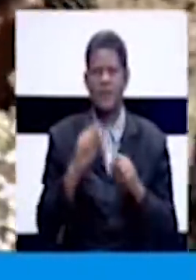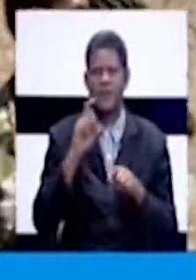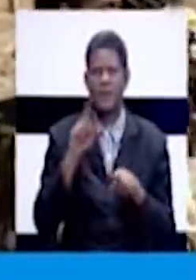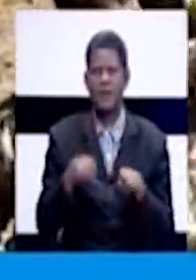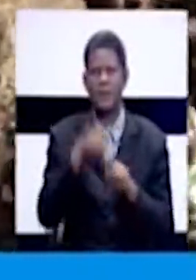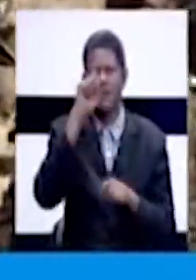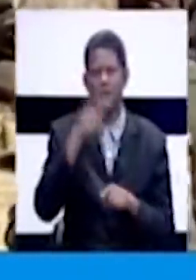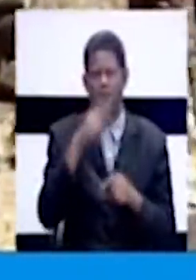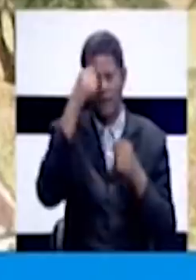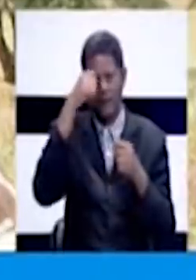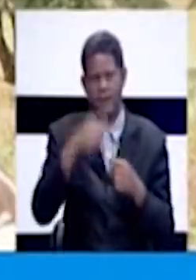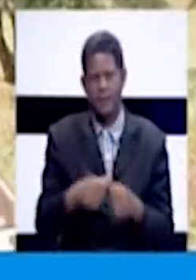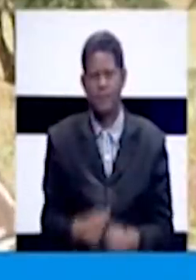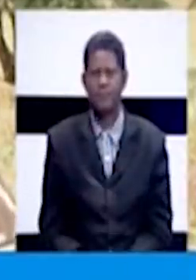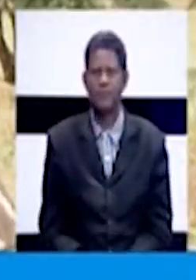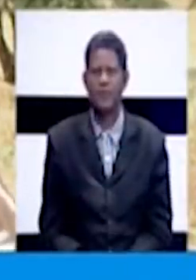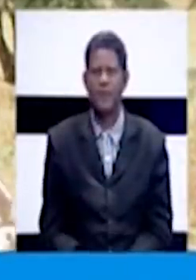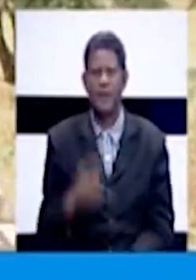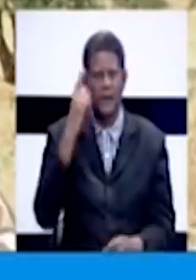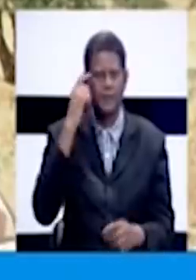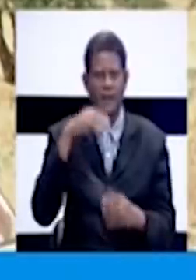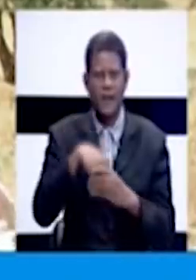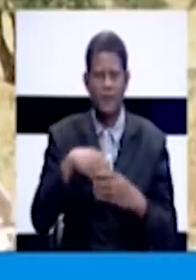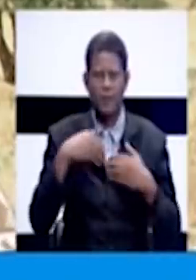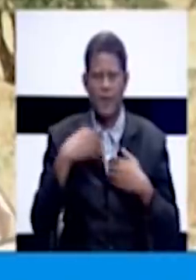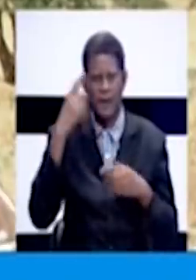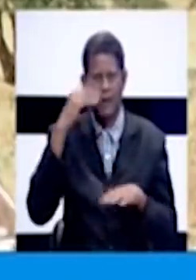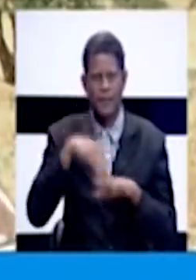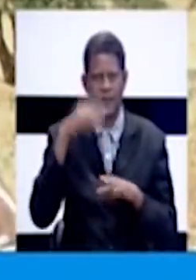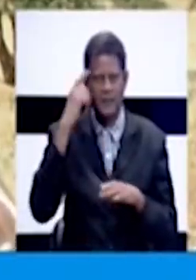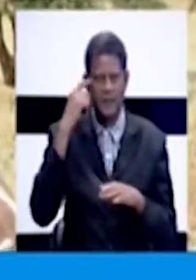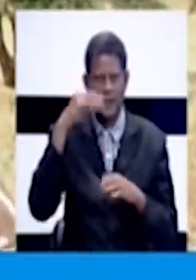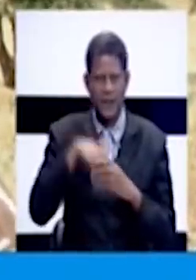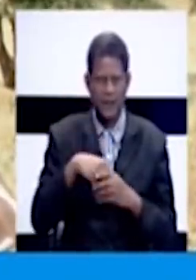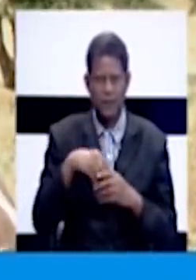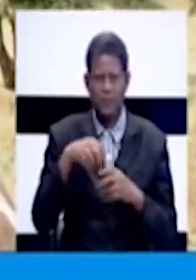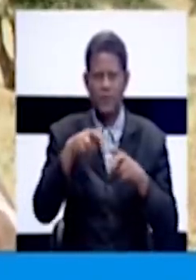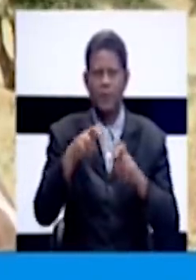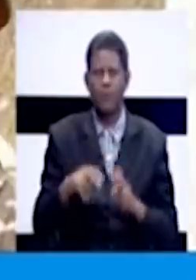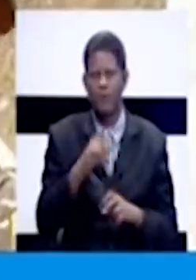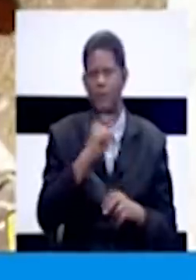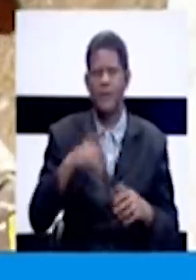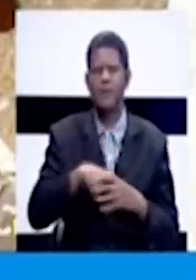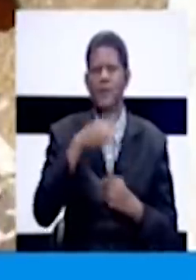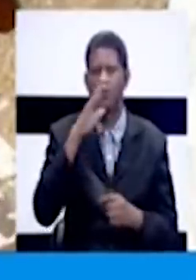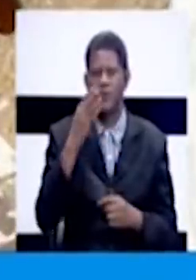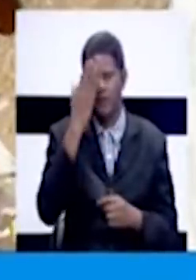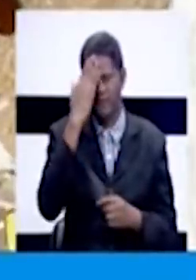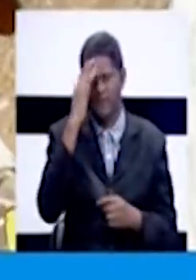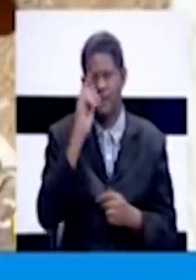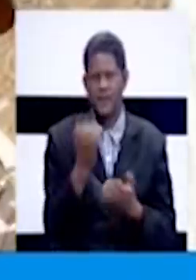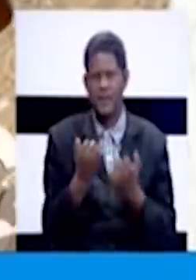ዝግብኦ ኣገንዚቦም ኣብ ትግራይ ኣትዮም ኣለዉ ኣብ ትግራይ ኣትዮም ክቕበሩ ላምበር ከም ዘይወፁ ድማ ነረጋግፆ ንደሊ ብፍላይ ምዕረባት